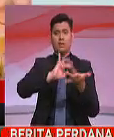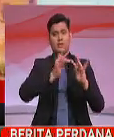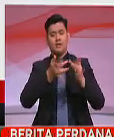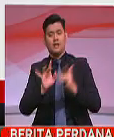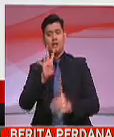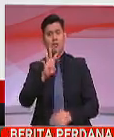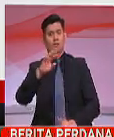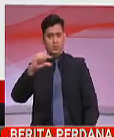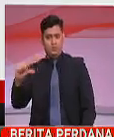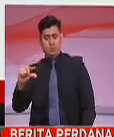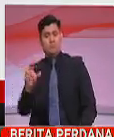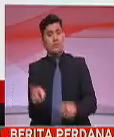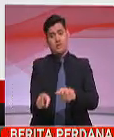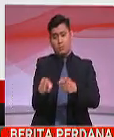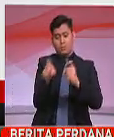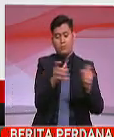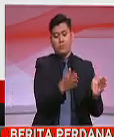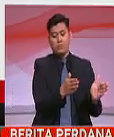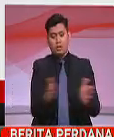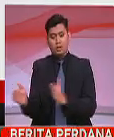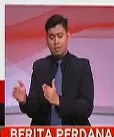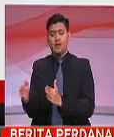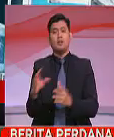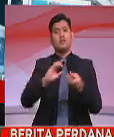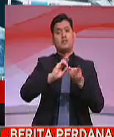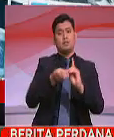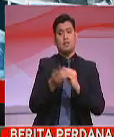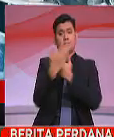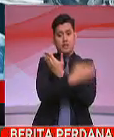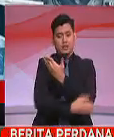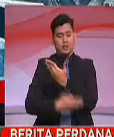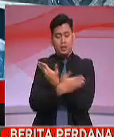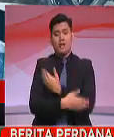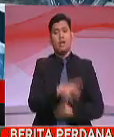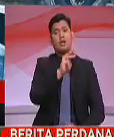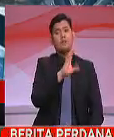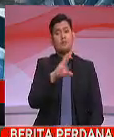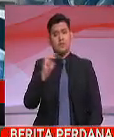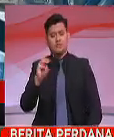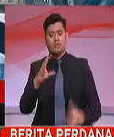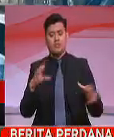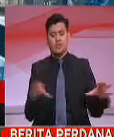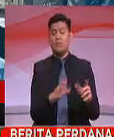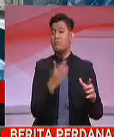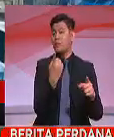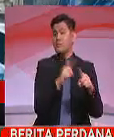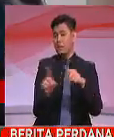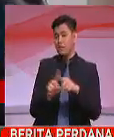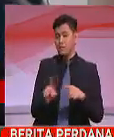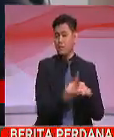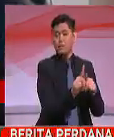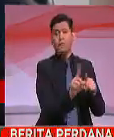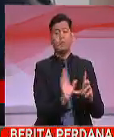paksanaan plan jalinan digital negara jendela di peringkat Negeri MCM situruk menjalankan pelbagai Cecil Barus